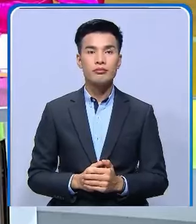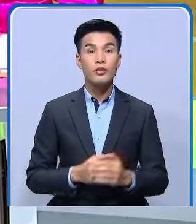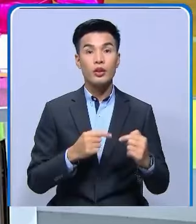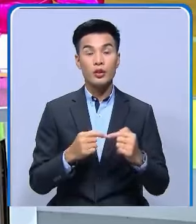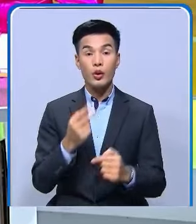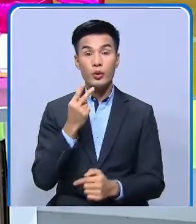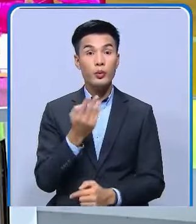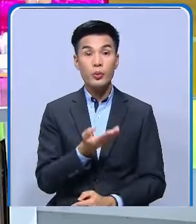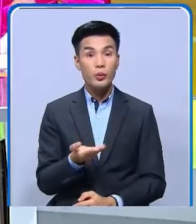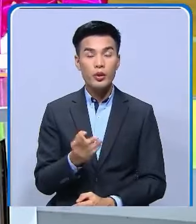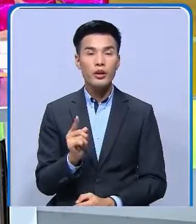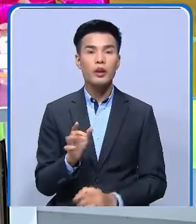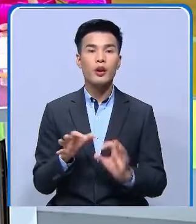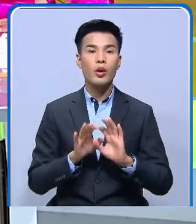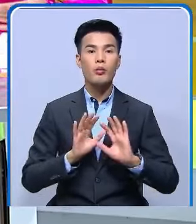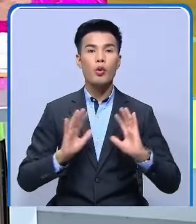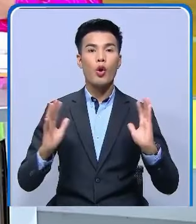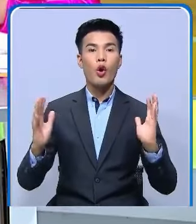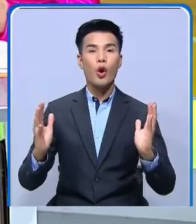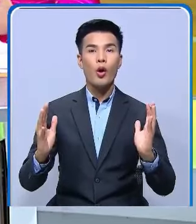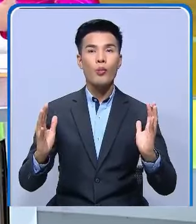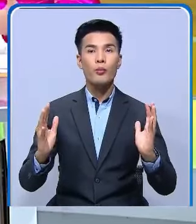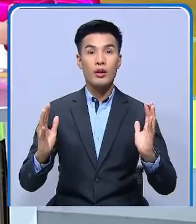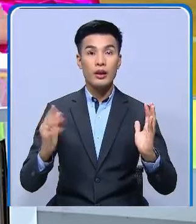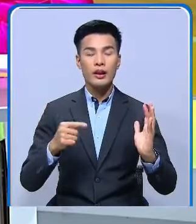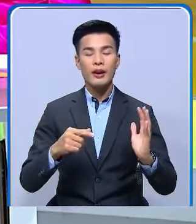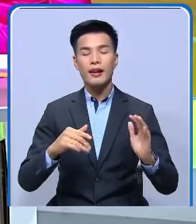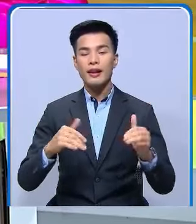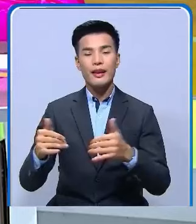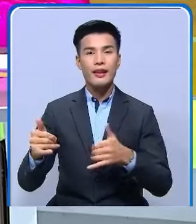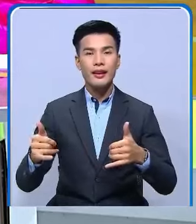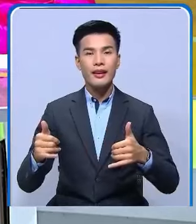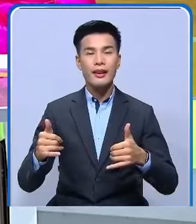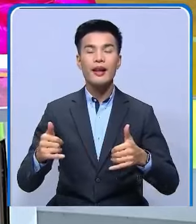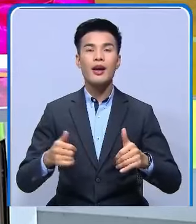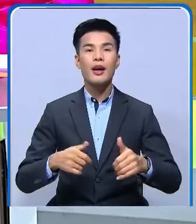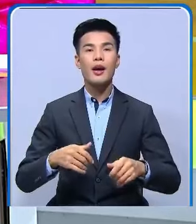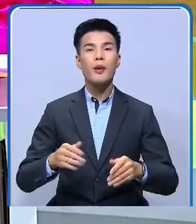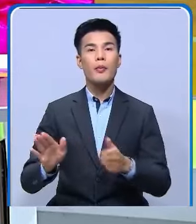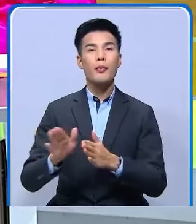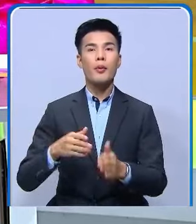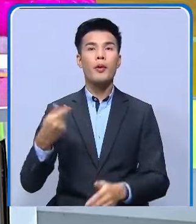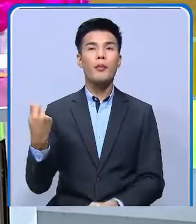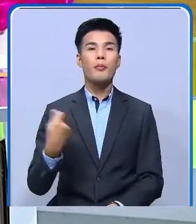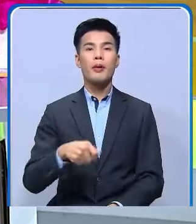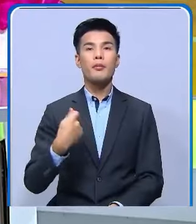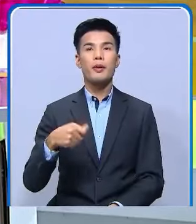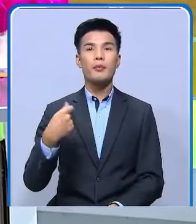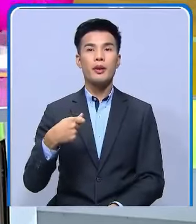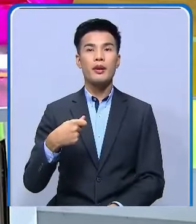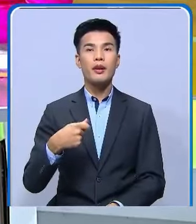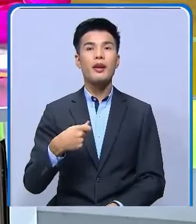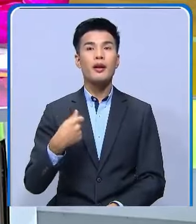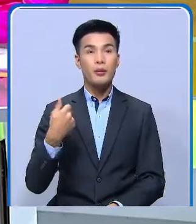ต่อไปนี้เป็นเรื่องของการล้อมวงกำลังล้อมวงกันเพลินๆรำพัดกันอยู่นะคะรำพัด